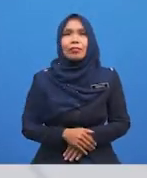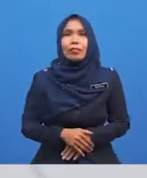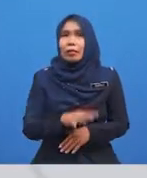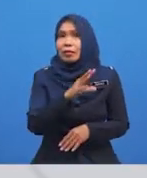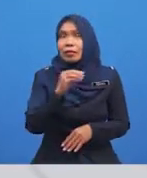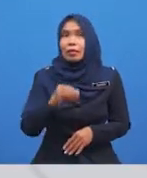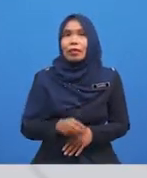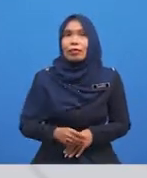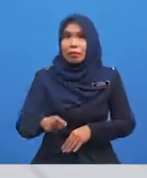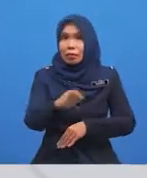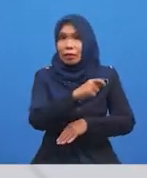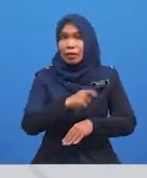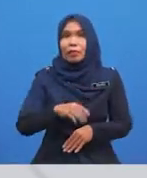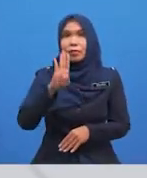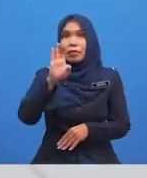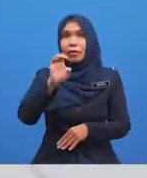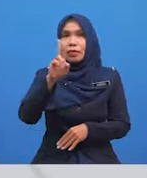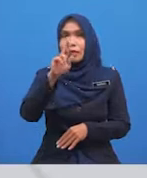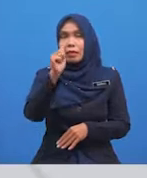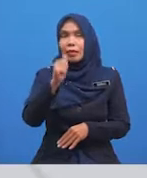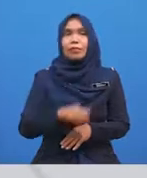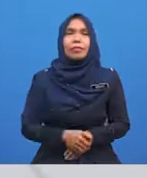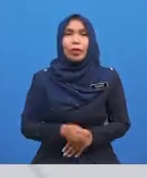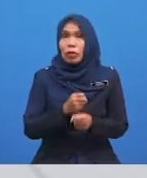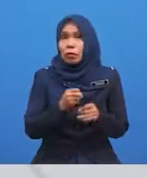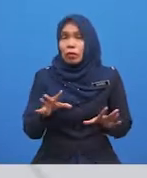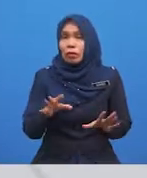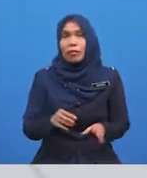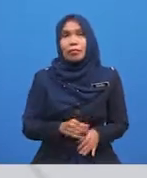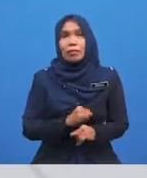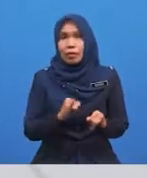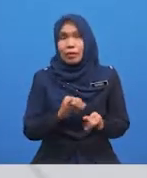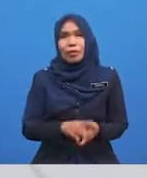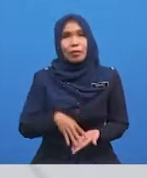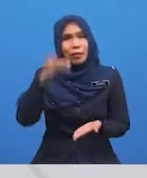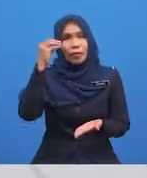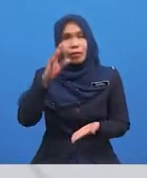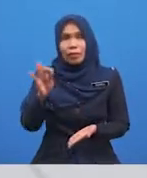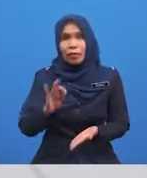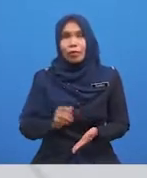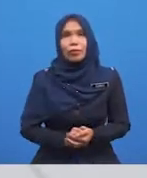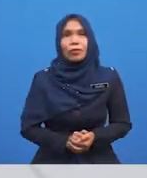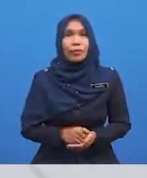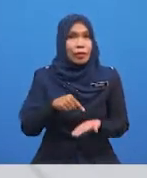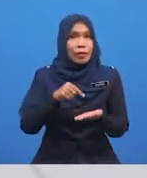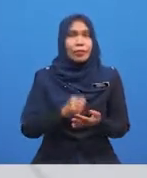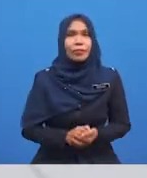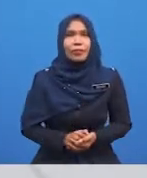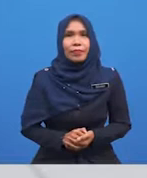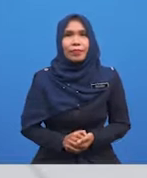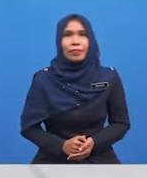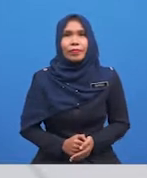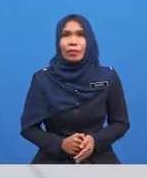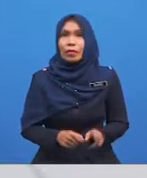Baiklah murid-murid, kita telah selesai mempelajari faktor fizikal. Sekarang kita lihat pula faktor